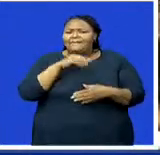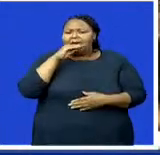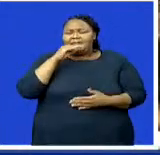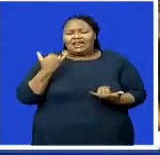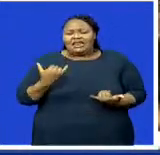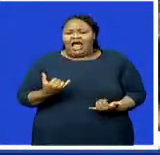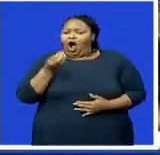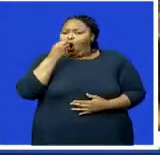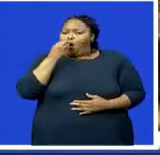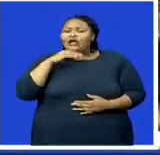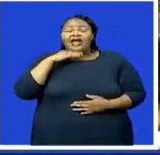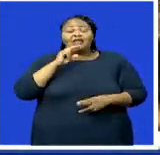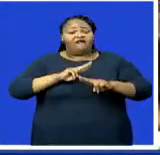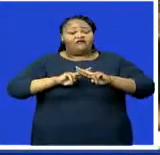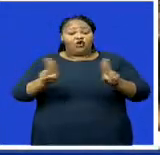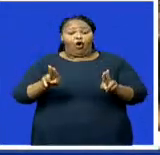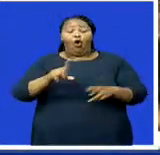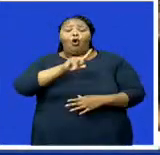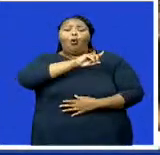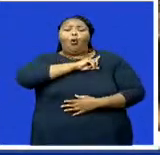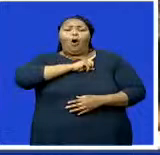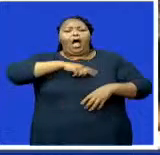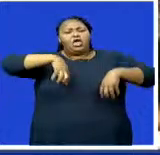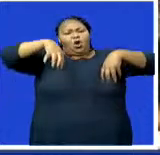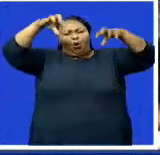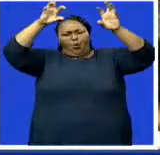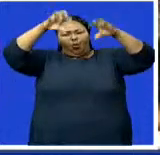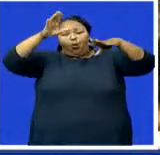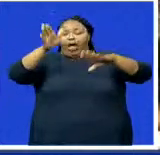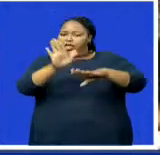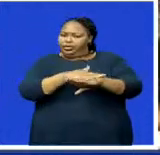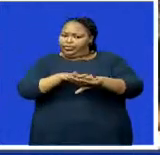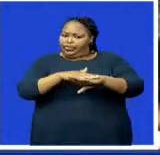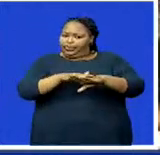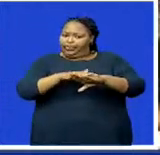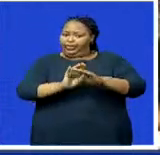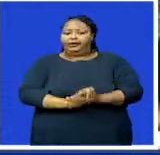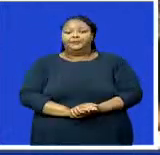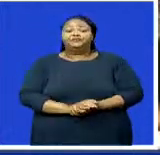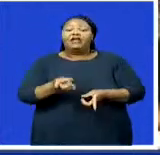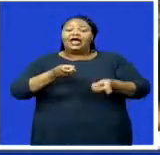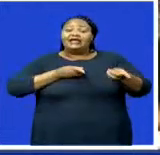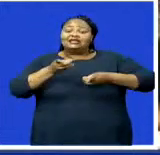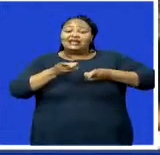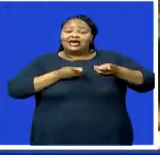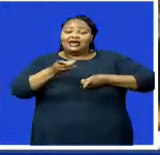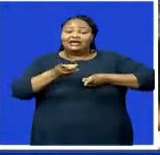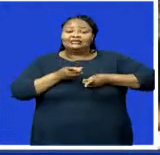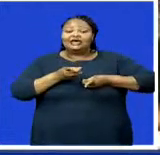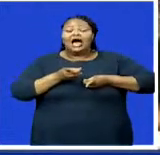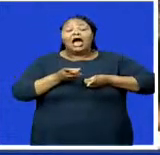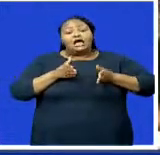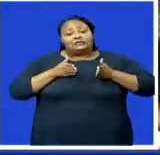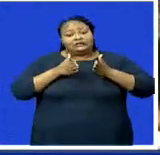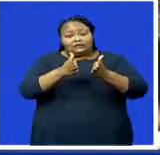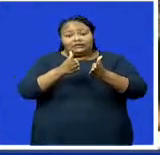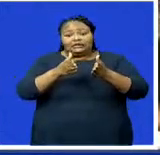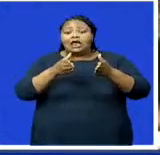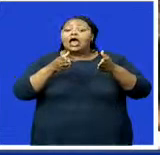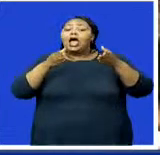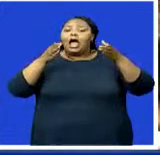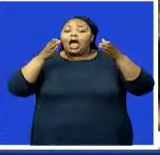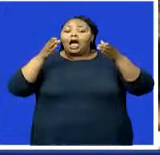kudla kwayo imfuyo ngenxa yekweswelakala kwetimvula lokuvakele ngemcondzisi elihlangothini lwetilwane dokotela Xolani